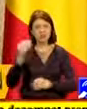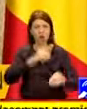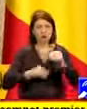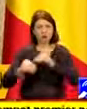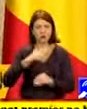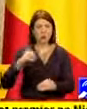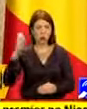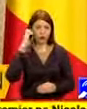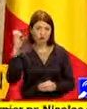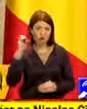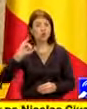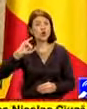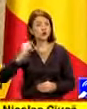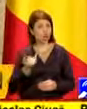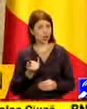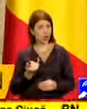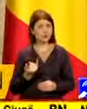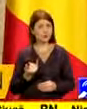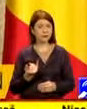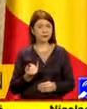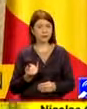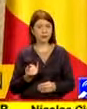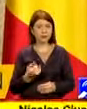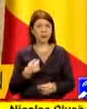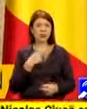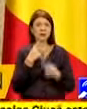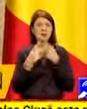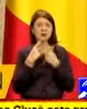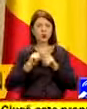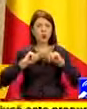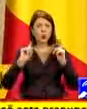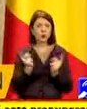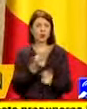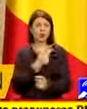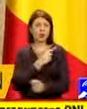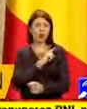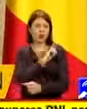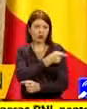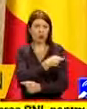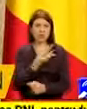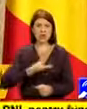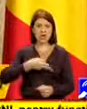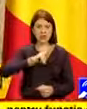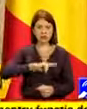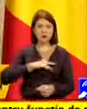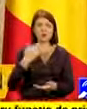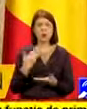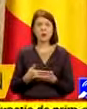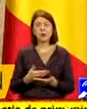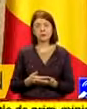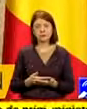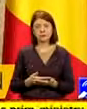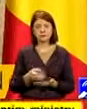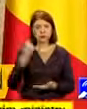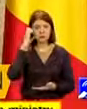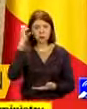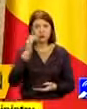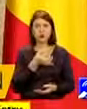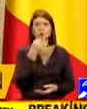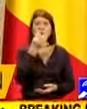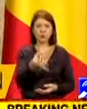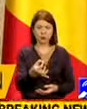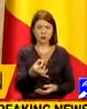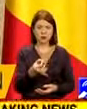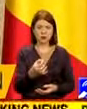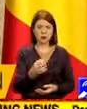guvernul și, de asemenea, să negociem cu toate forțele responsabile, astfel încât guvernul propus